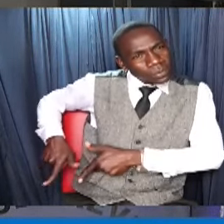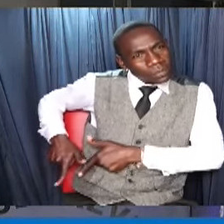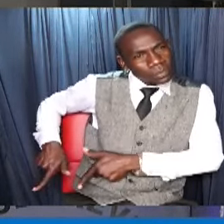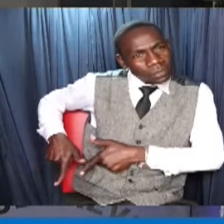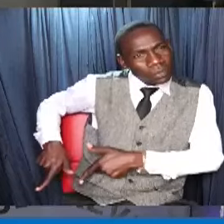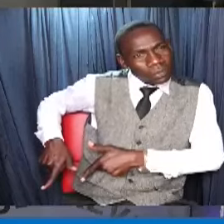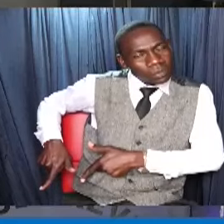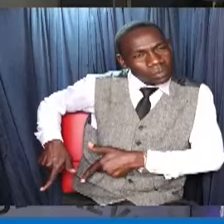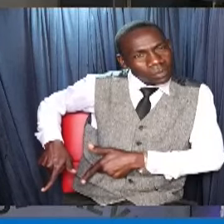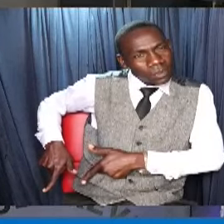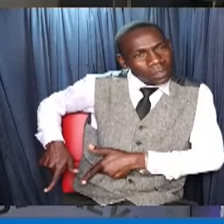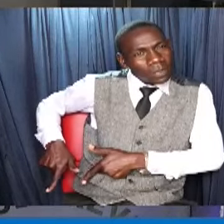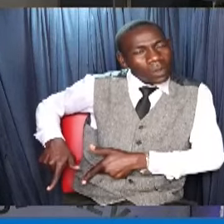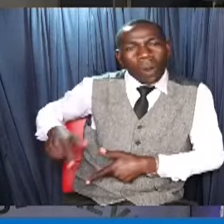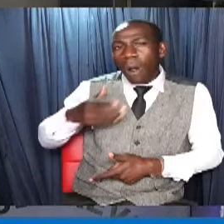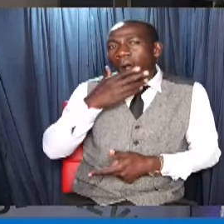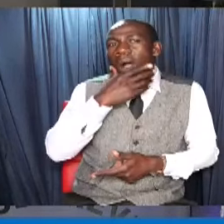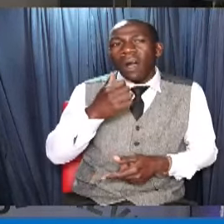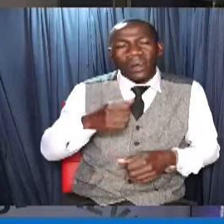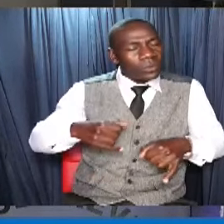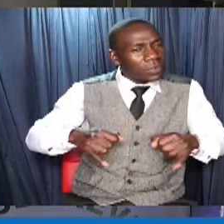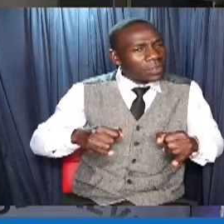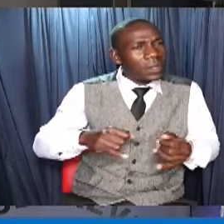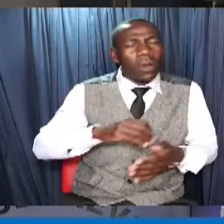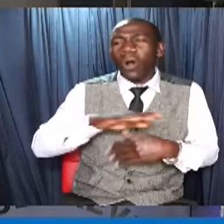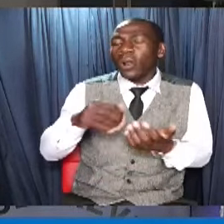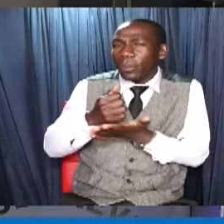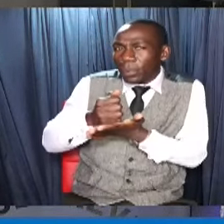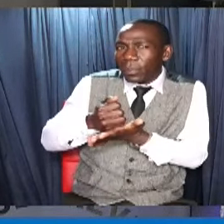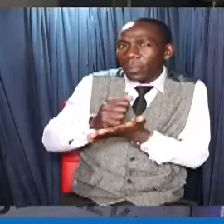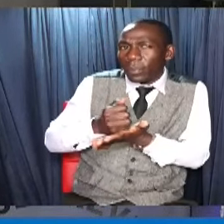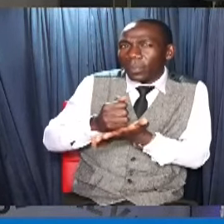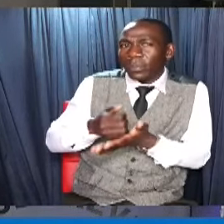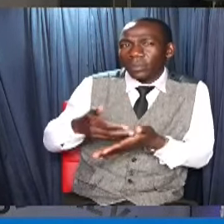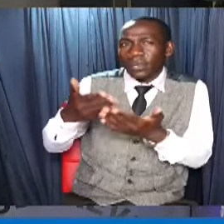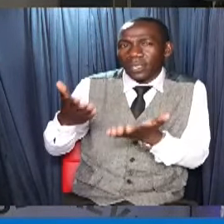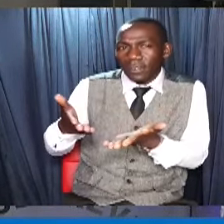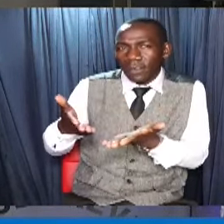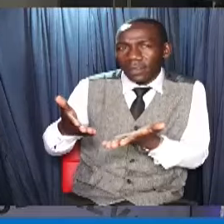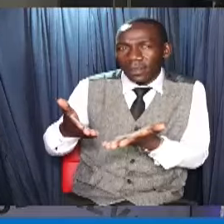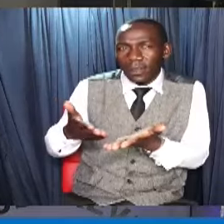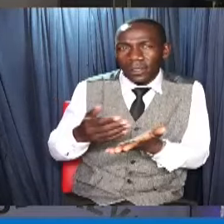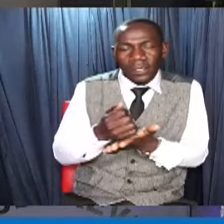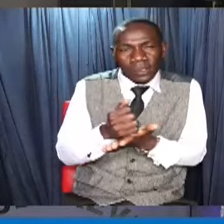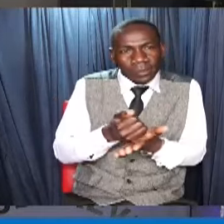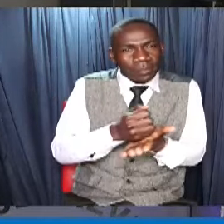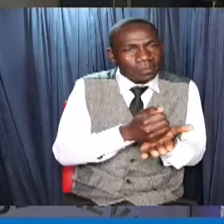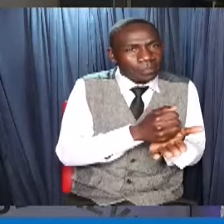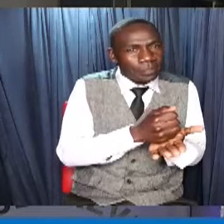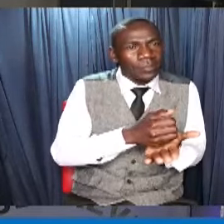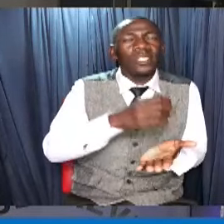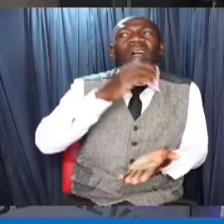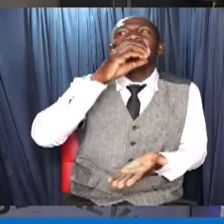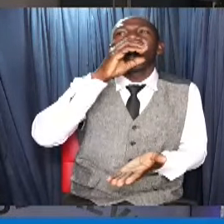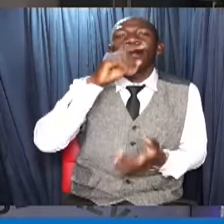this diarrhea. Ambako wazee wamejaribu kila mizizi. That elders have tried all herbs. Na kila majani ya yakuwa unywe